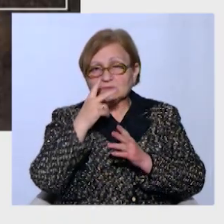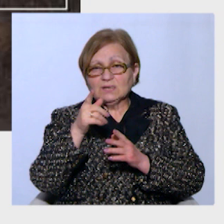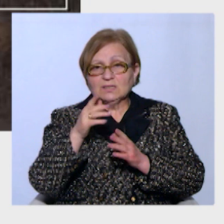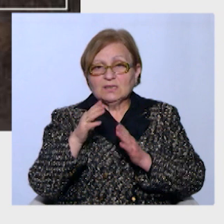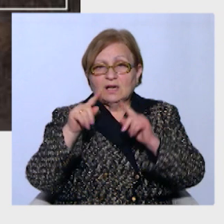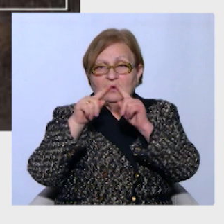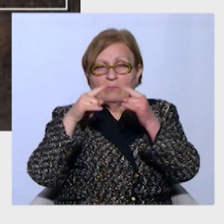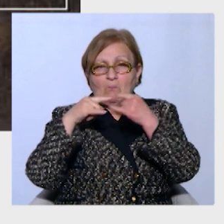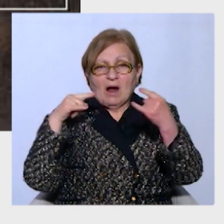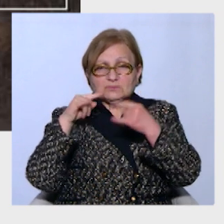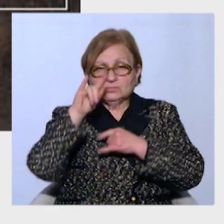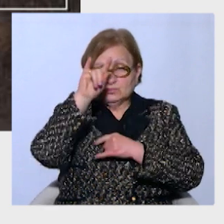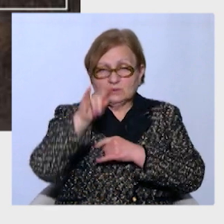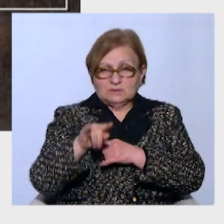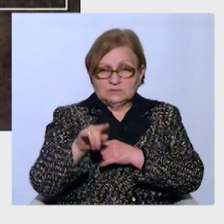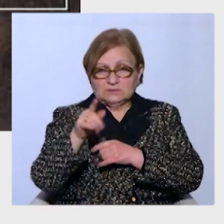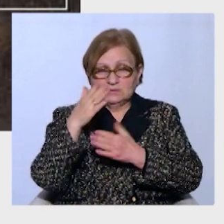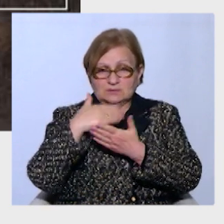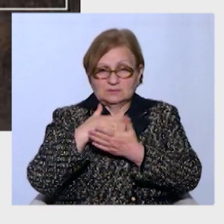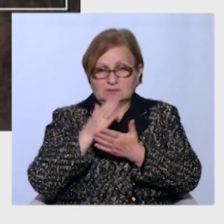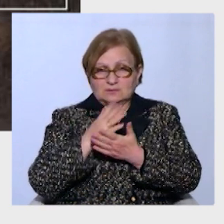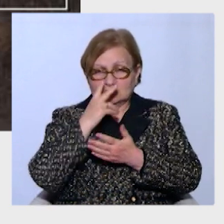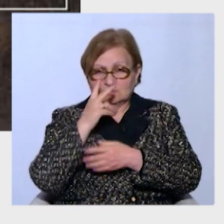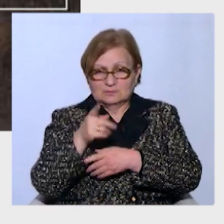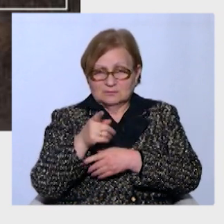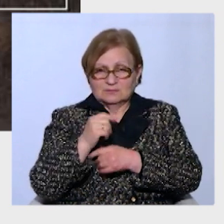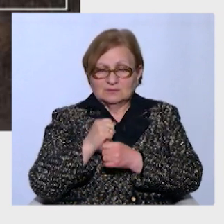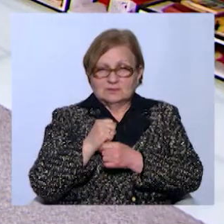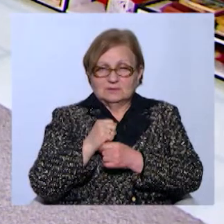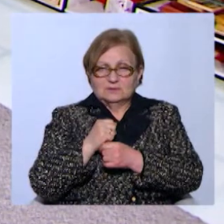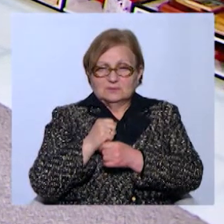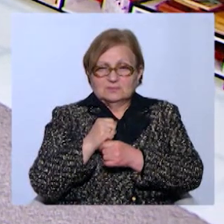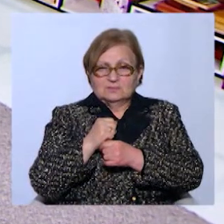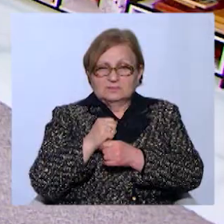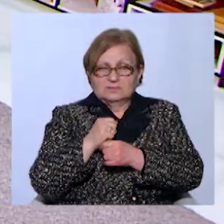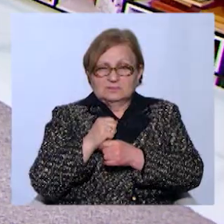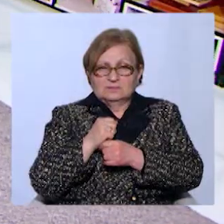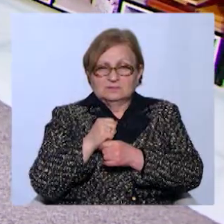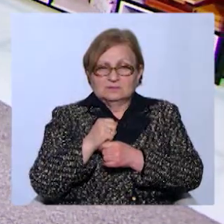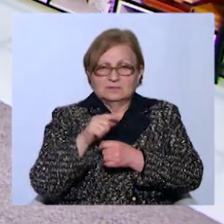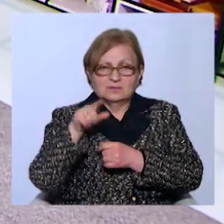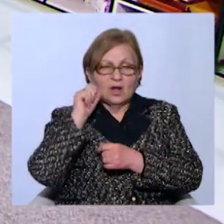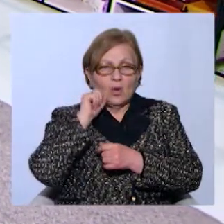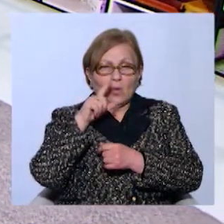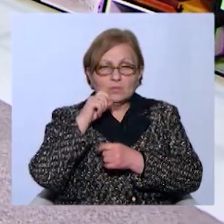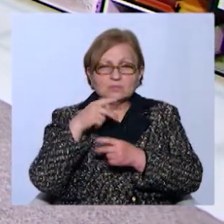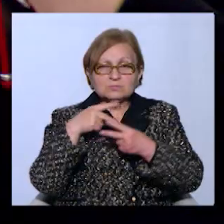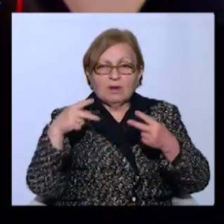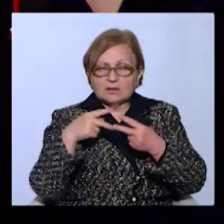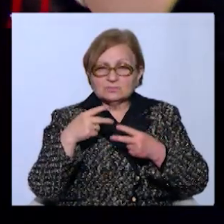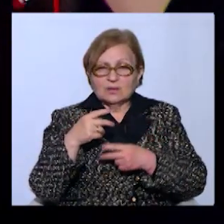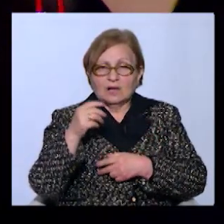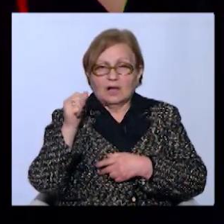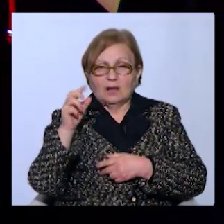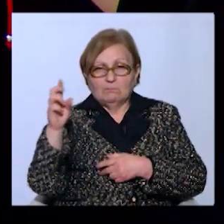აი მართკუთხედი რომ გავყოთ, აი ნახეთ აქ გვაქვს მართკუთხედი. აი ესეთი ოქროს ფარდობით, აი თქვათ ეს არის A, B